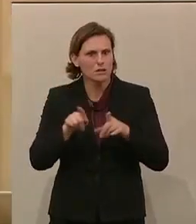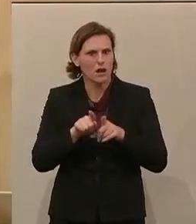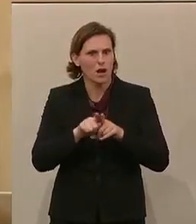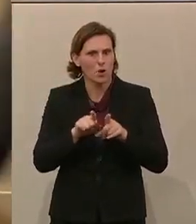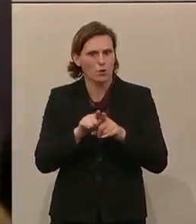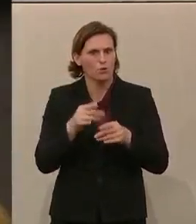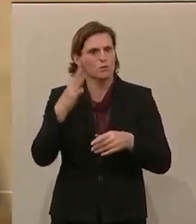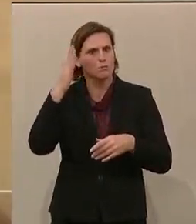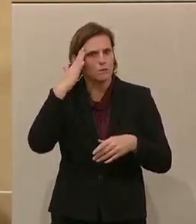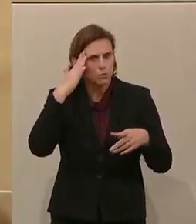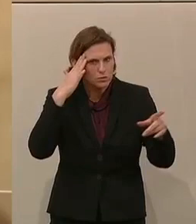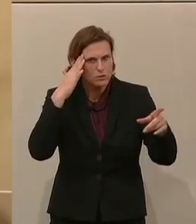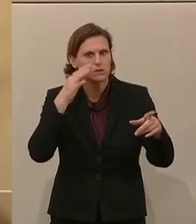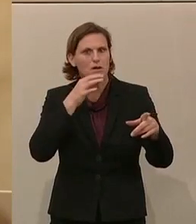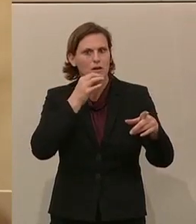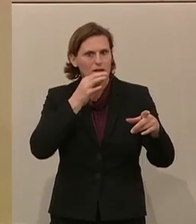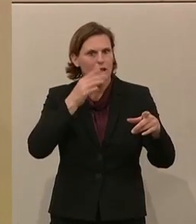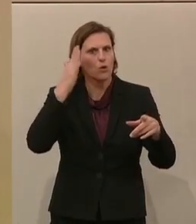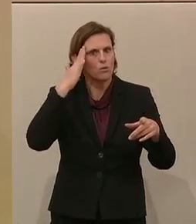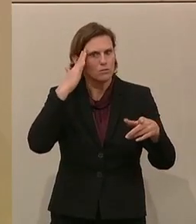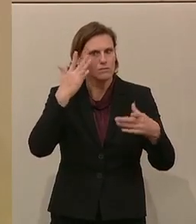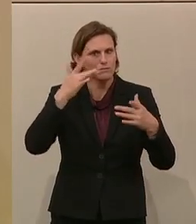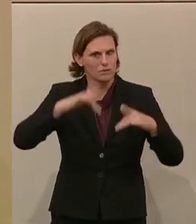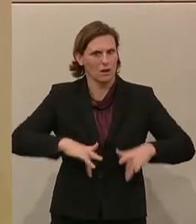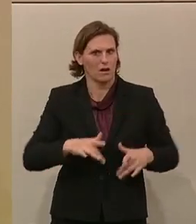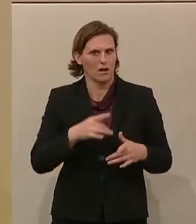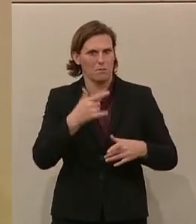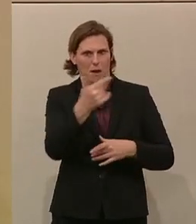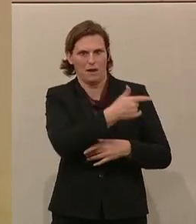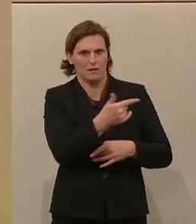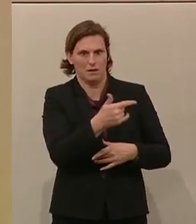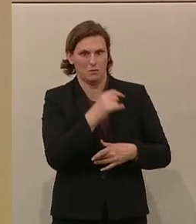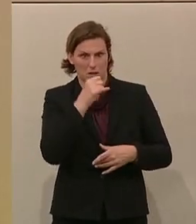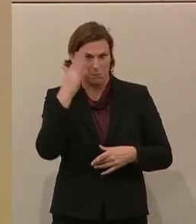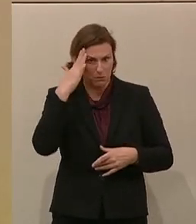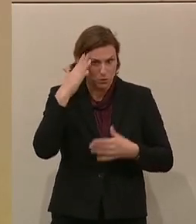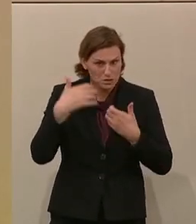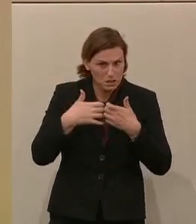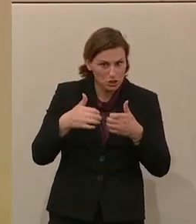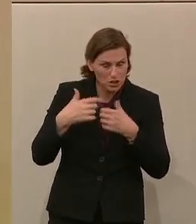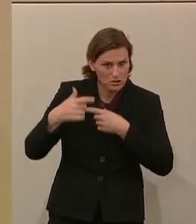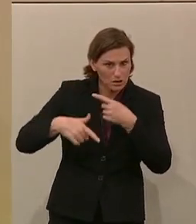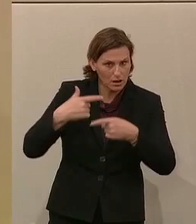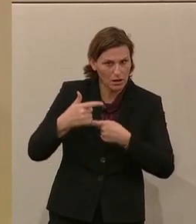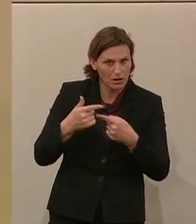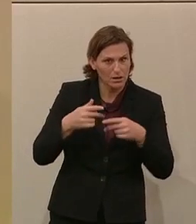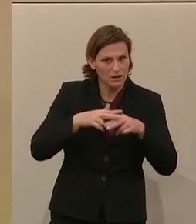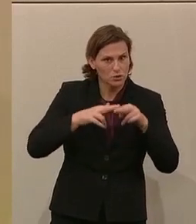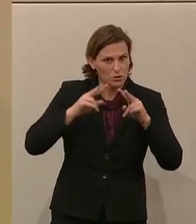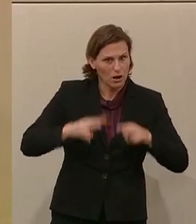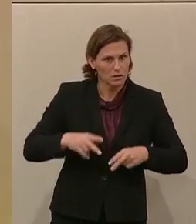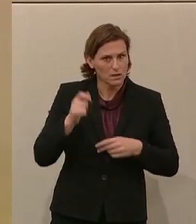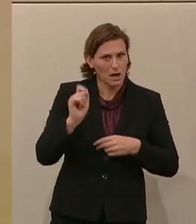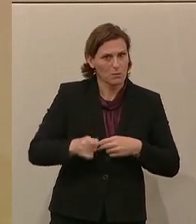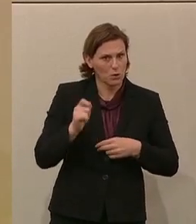nach, der weiß eigentlich genauer Bescheid, was der Sache ist. Was ich euch beiden nicht oder Ihnen beiden nicht nachsehen kann, ist, dass Sie als Nationalratsabgeordnete